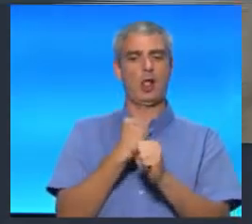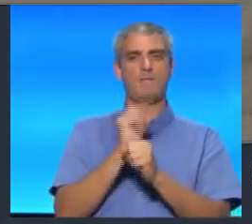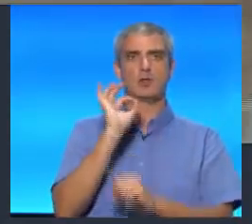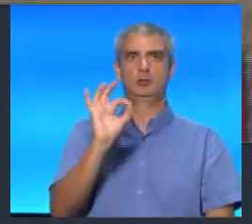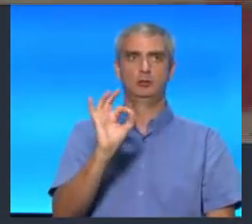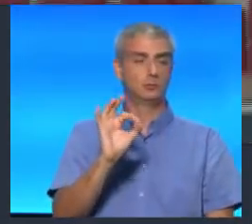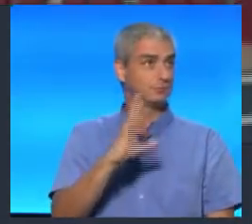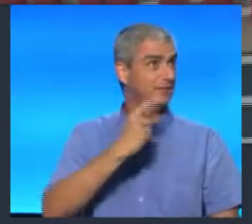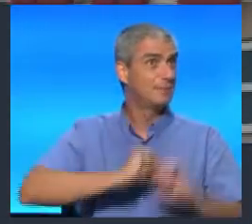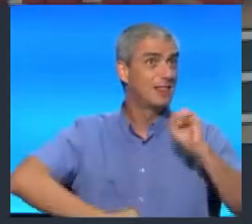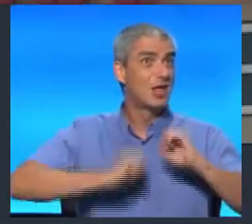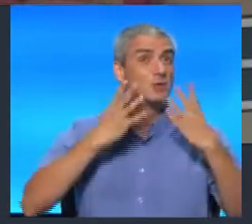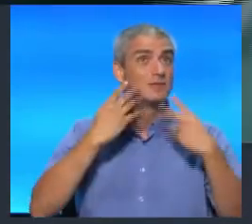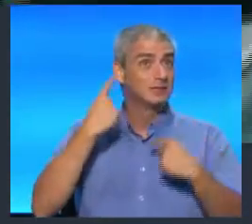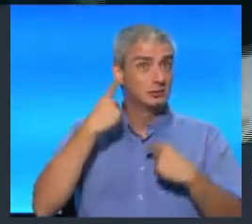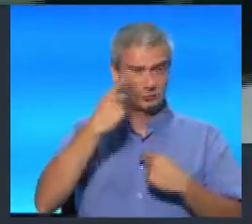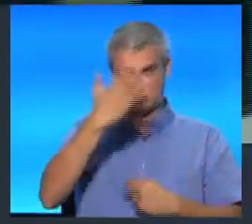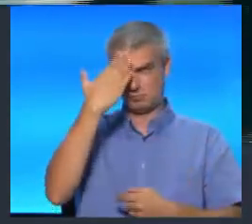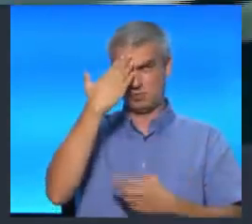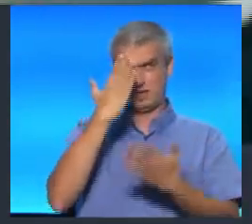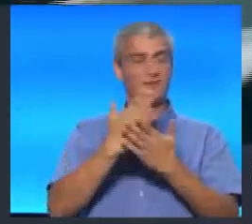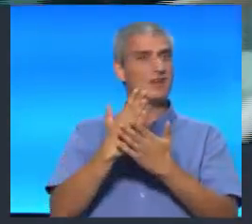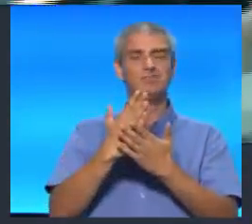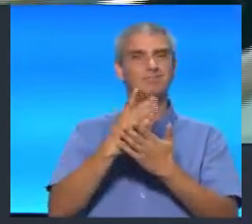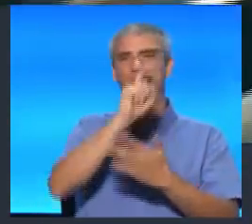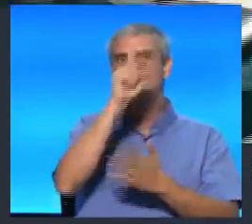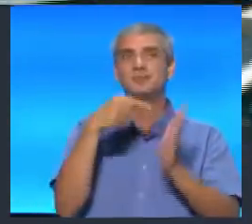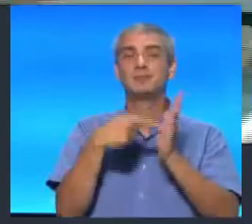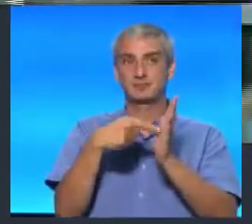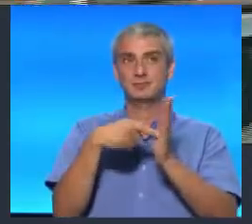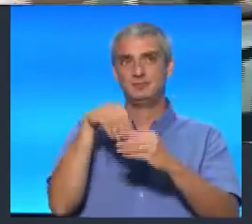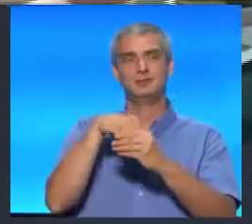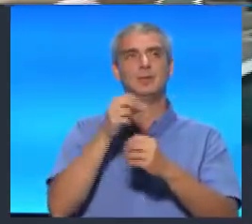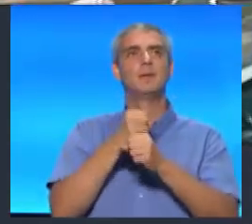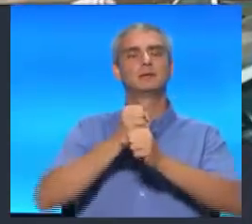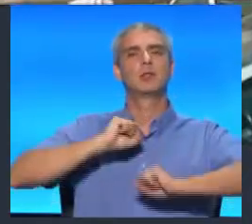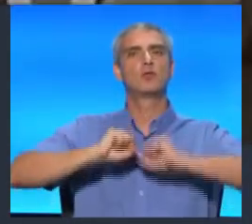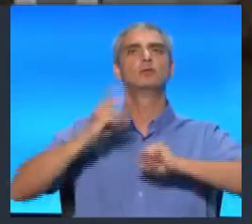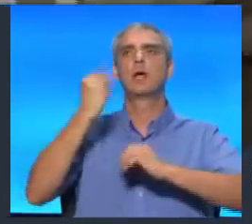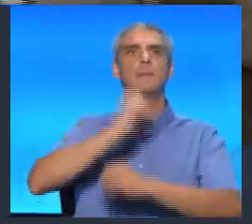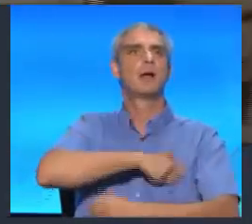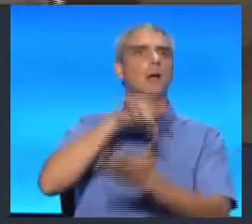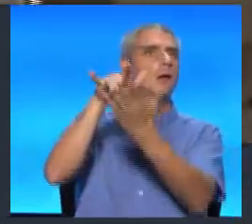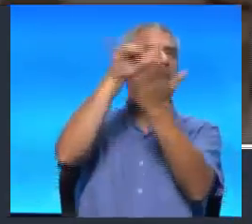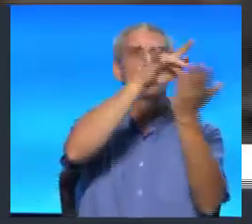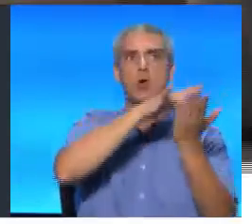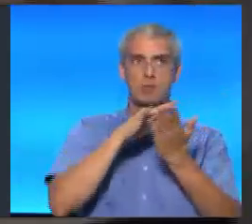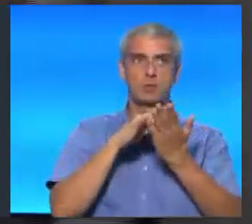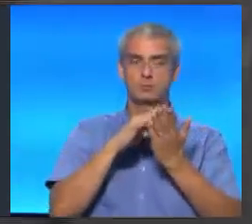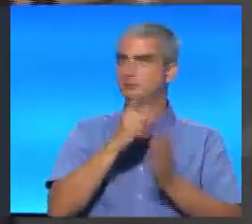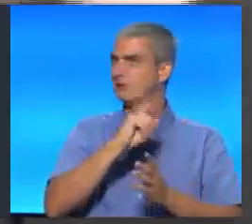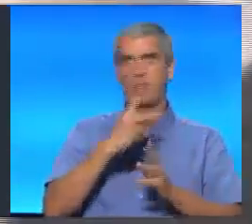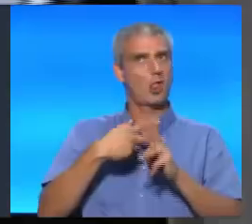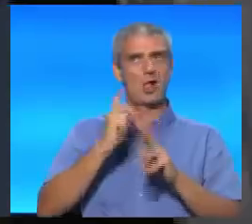ואם ההתנהלות במבשרת נשמעת מוכרת, זה ככל הנראה משום שחלקה מייצגת דפוס ברשויות מקומיות רבות. נראה שזו לא